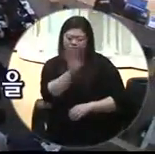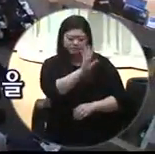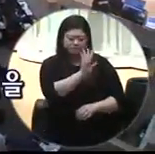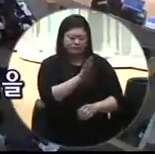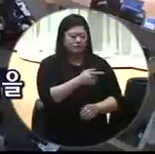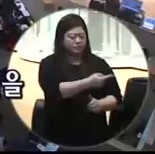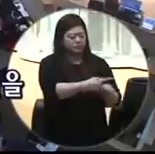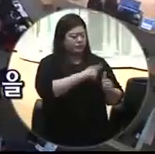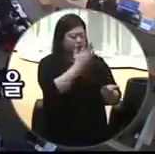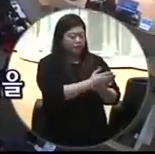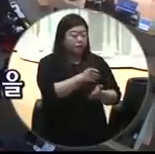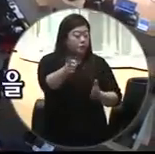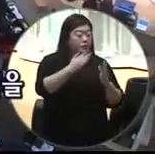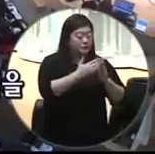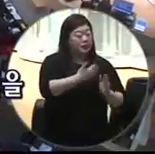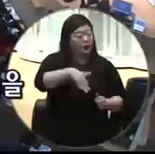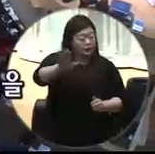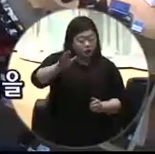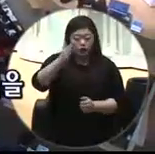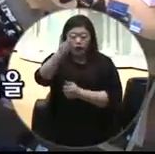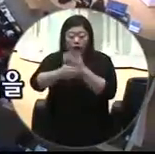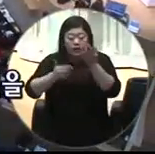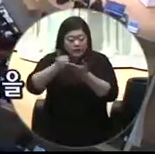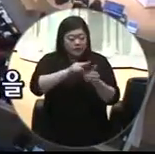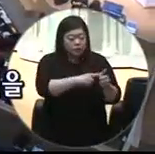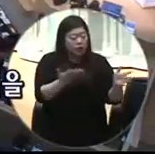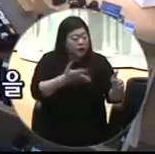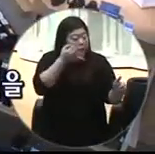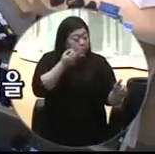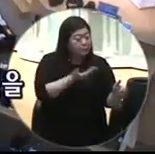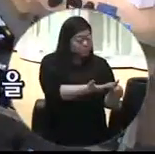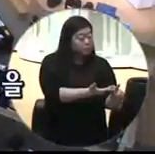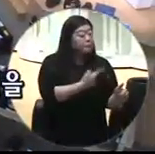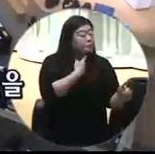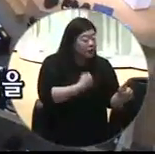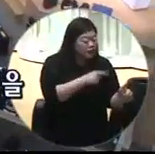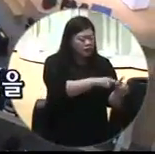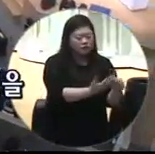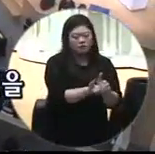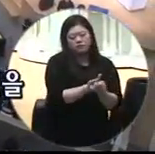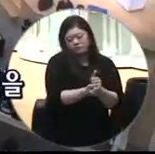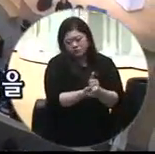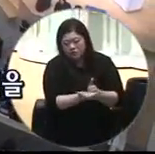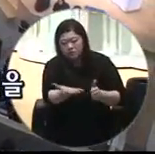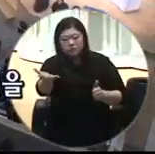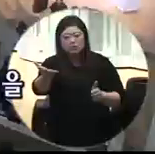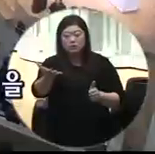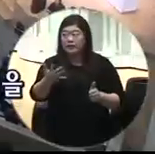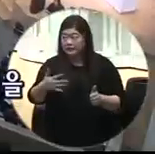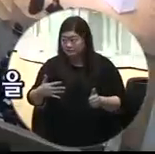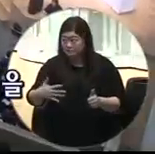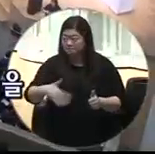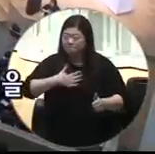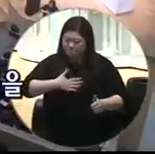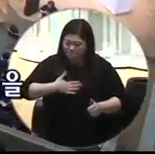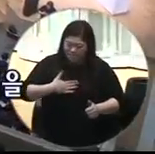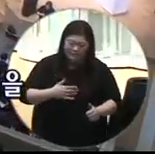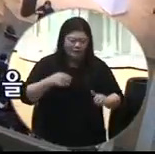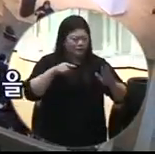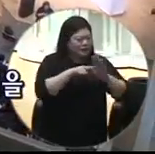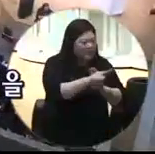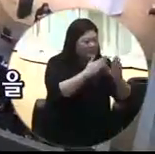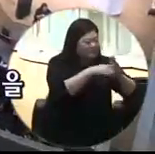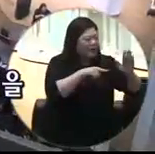집으로 돌아가 하나님이 내게 어떻게 큰 일을 행하셨는지를 말하라 하시니 그가 가서 예수께서 자기에게